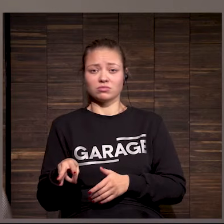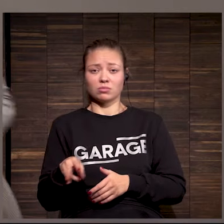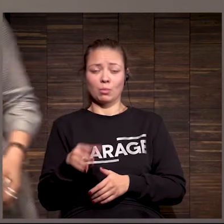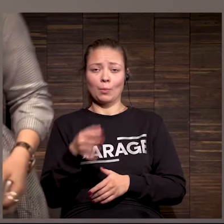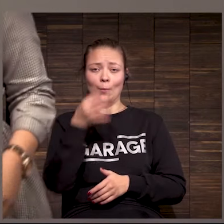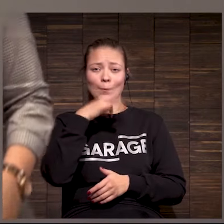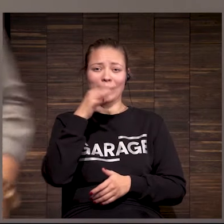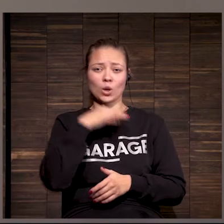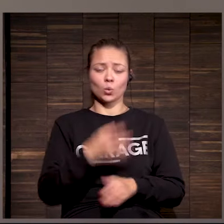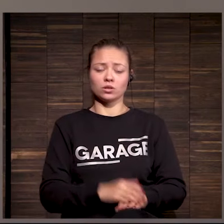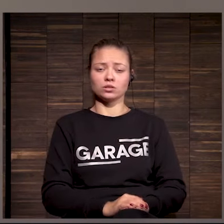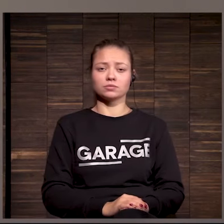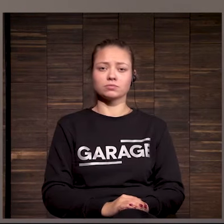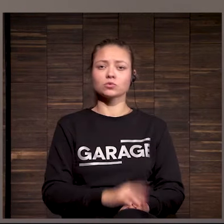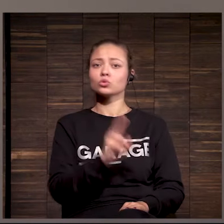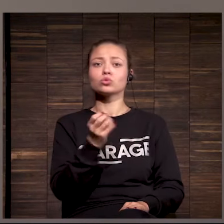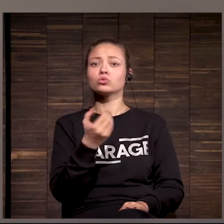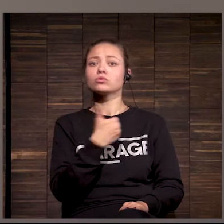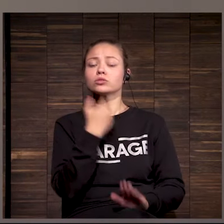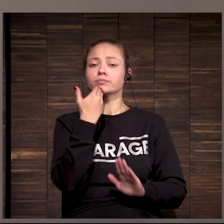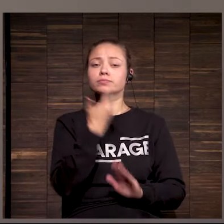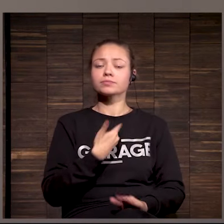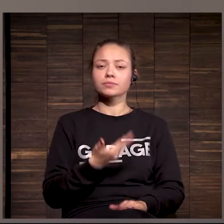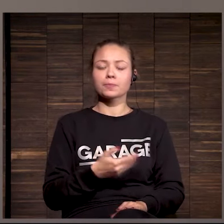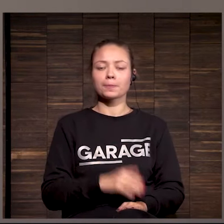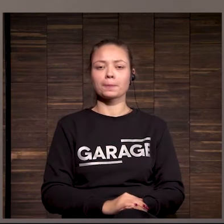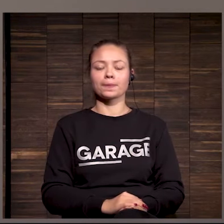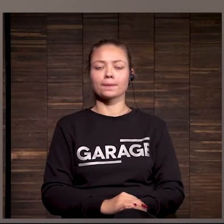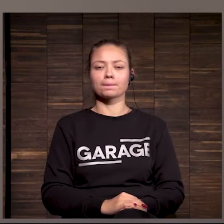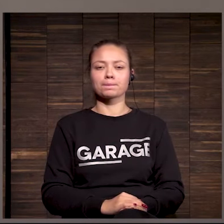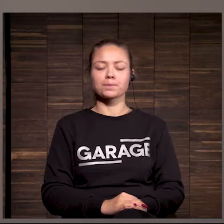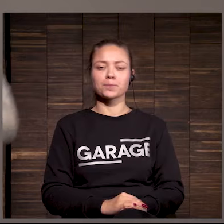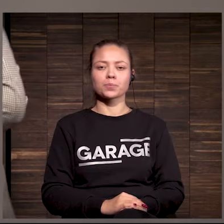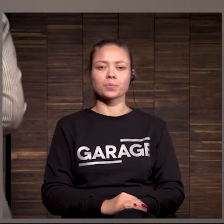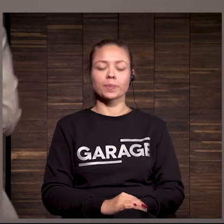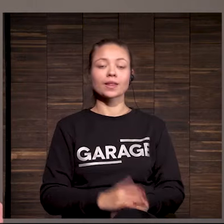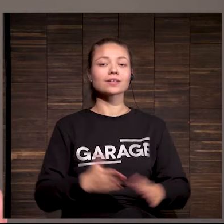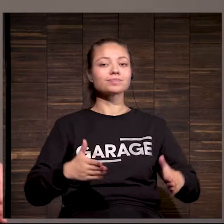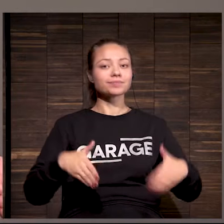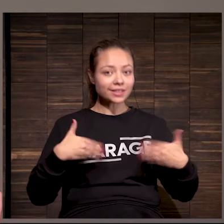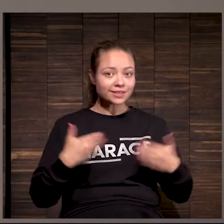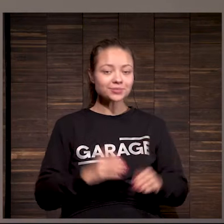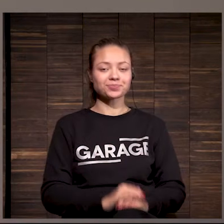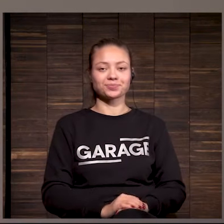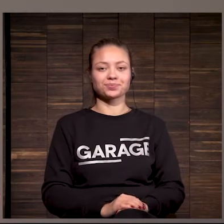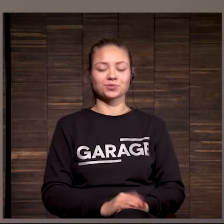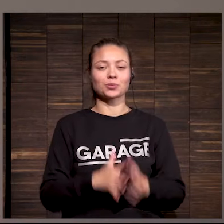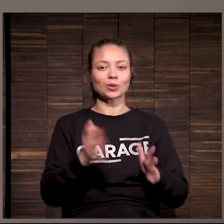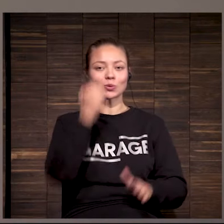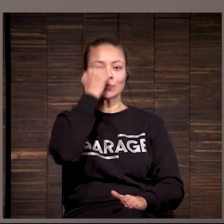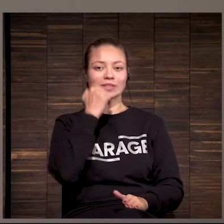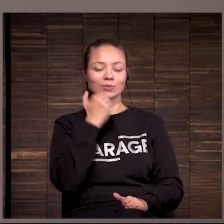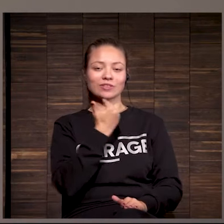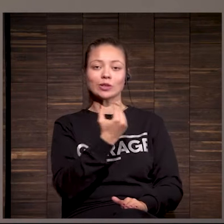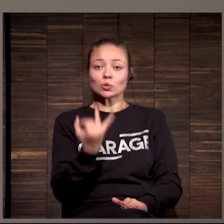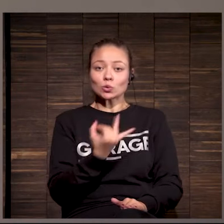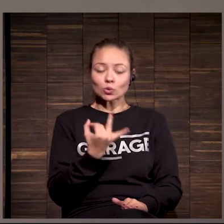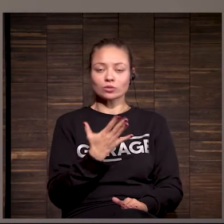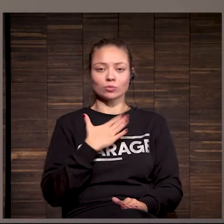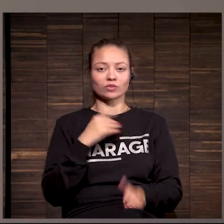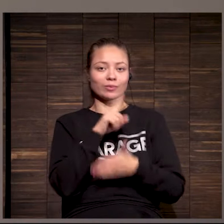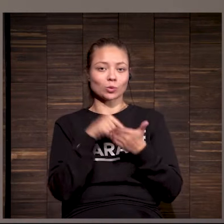пилюли кто-то еще хочется отдать страсти большое спасибо за вашу историю но